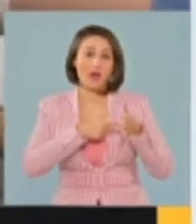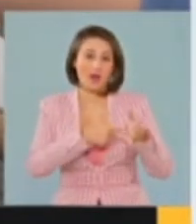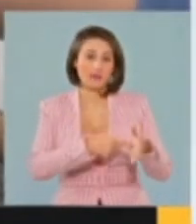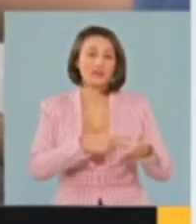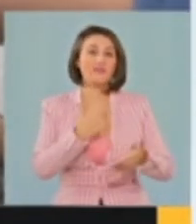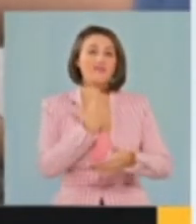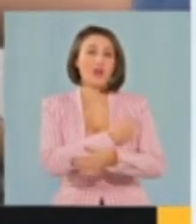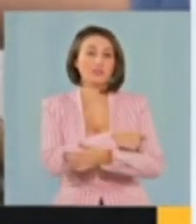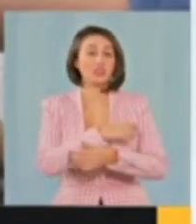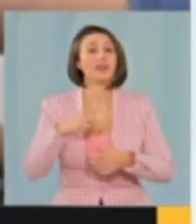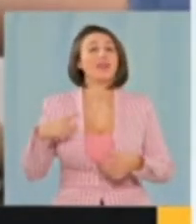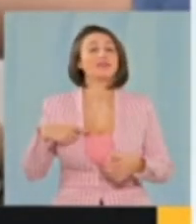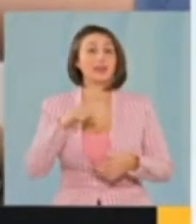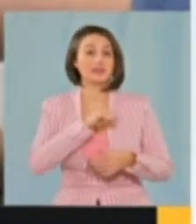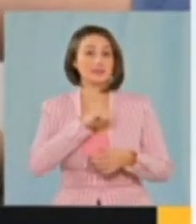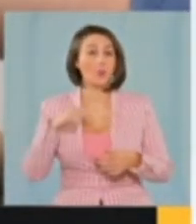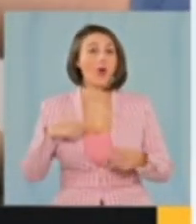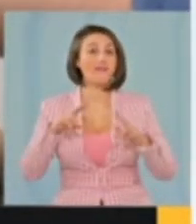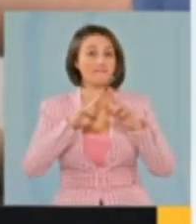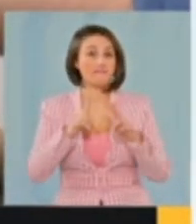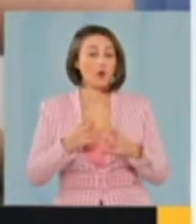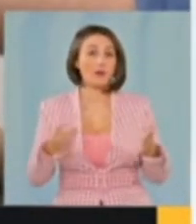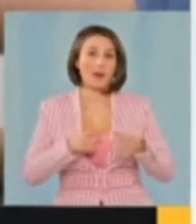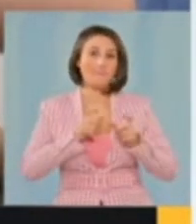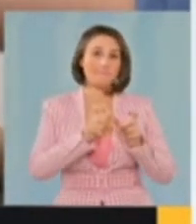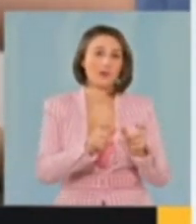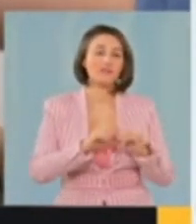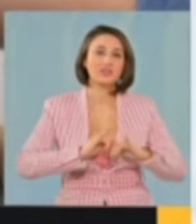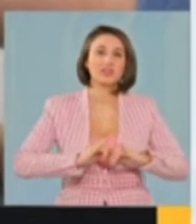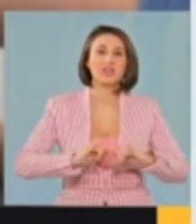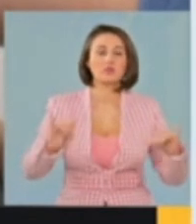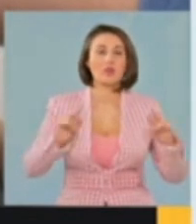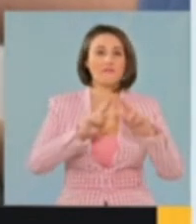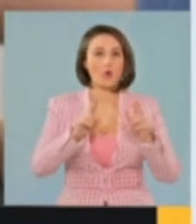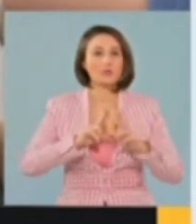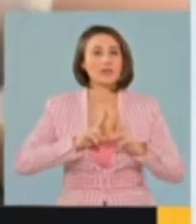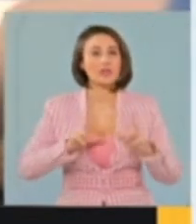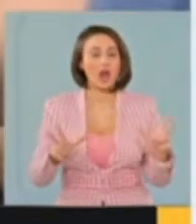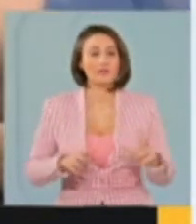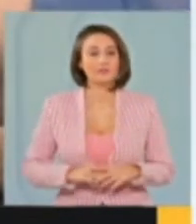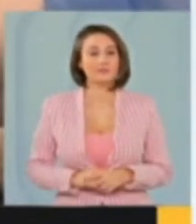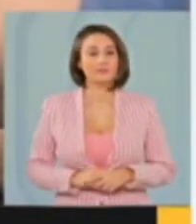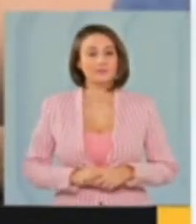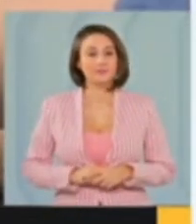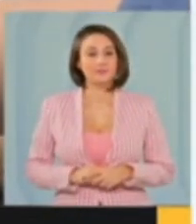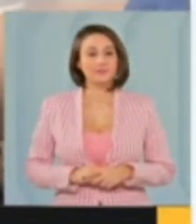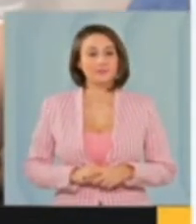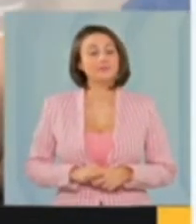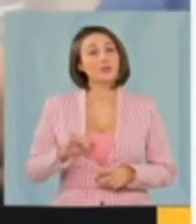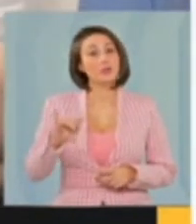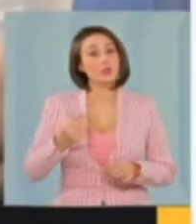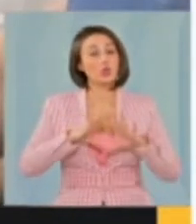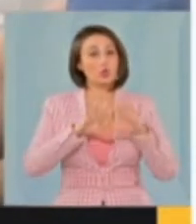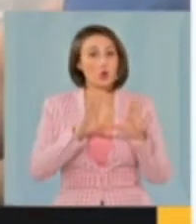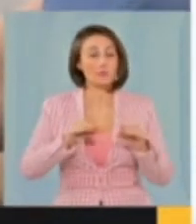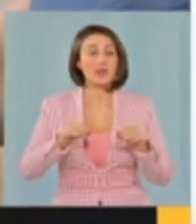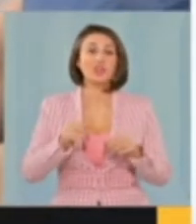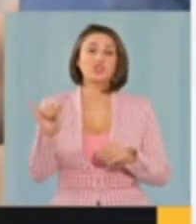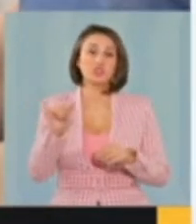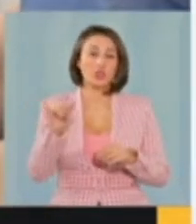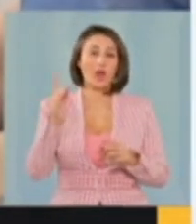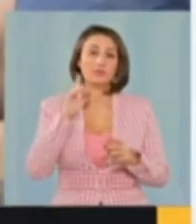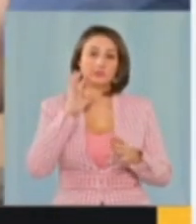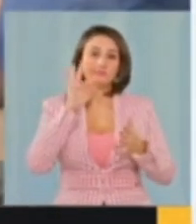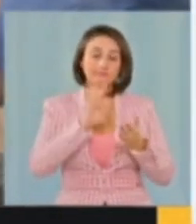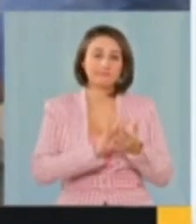că vaccinarea este singura formă care previne dezvoltarea unor forme severe de boală. Chiar și în România, cei care au